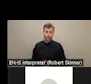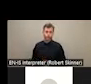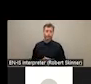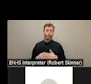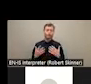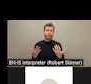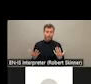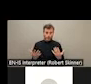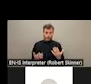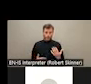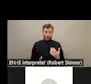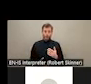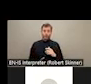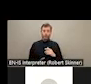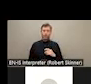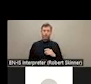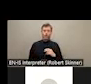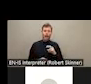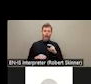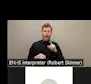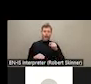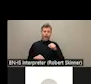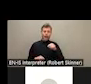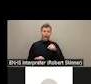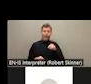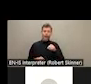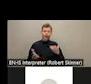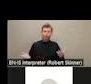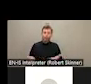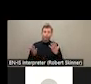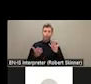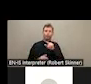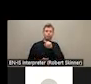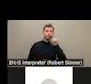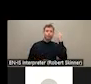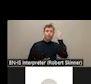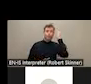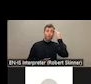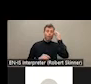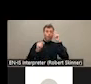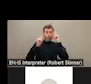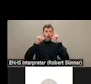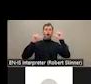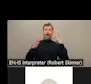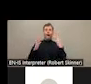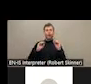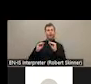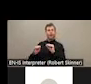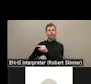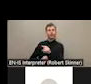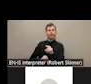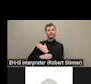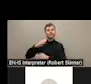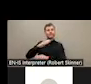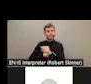personnes handicapées? Je pense qu'elles ont un rôle central dans la mesure où elles aident à briser les